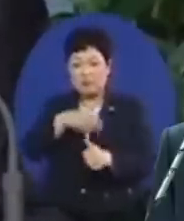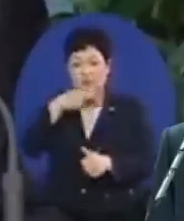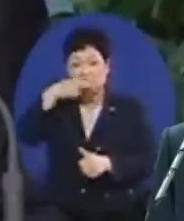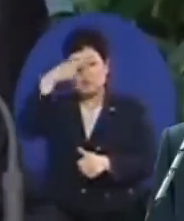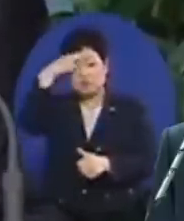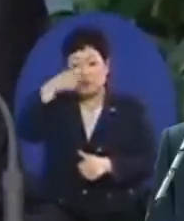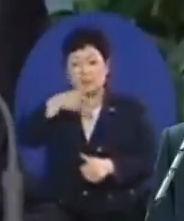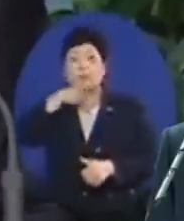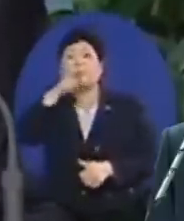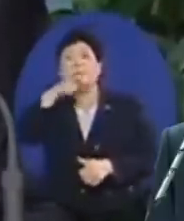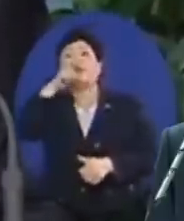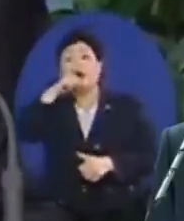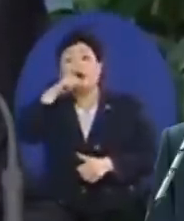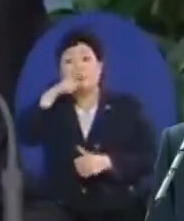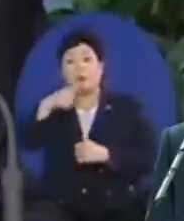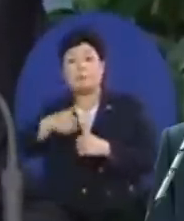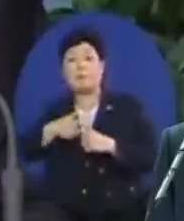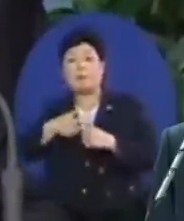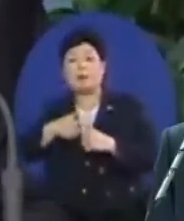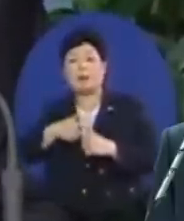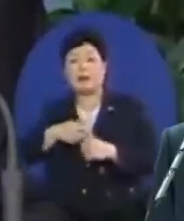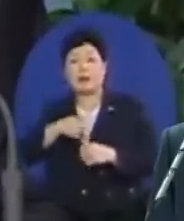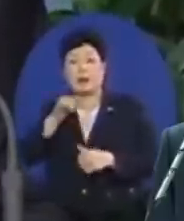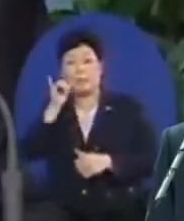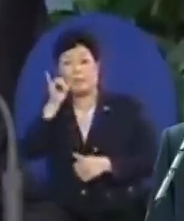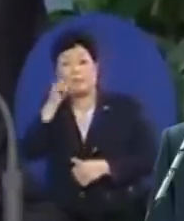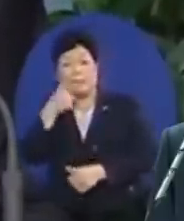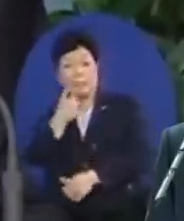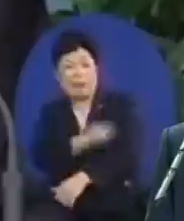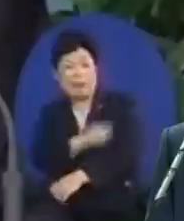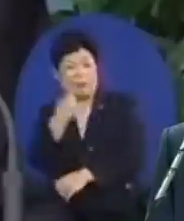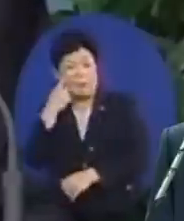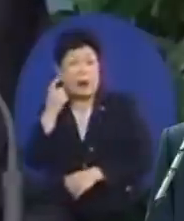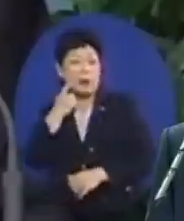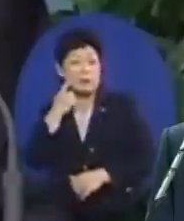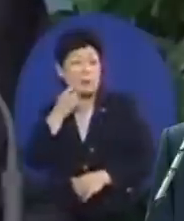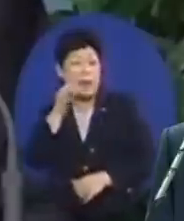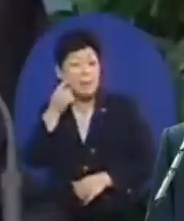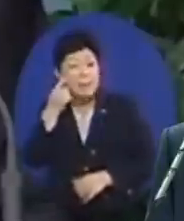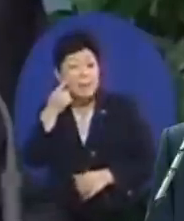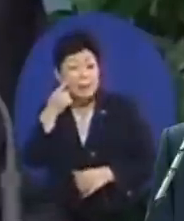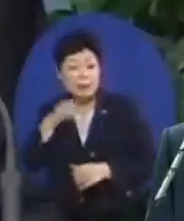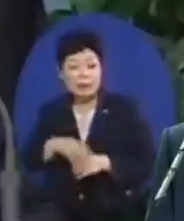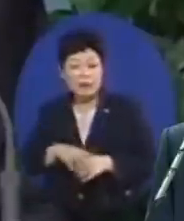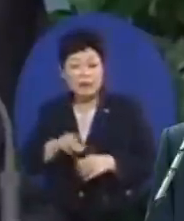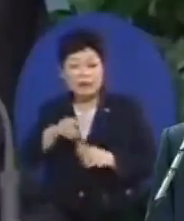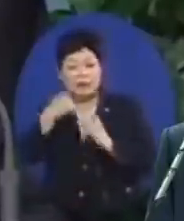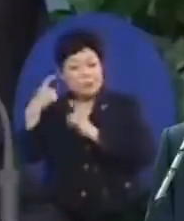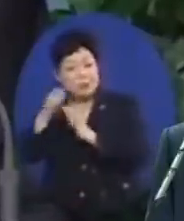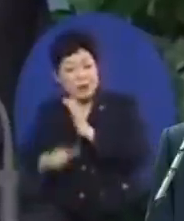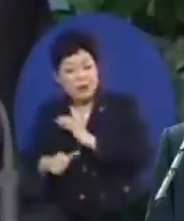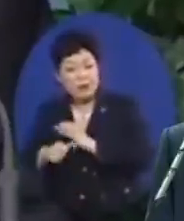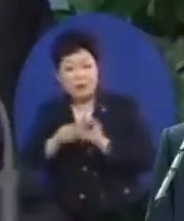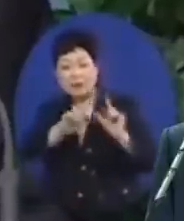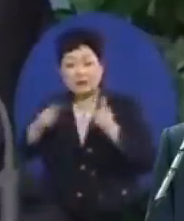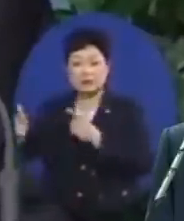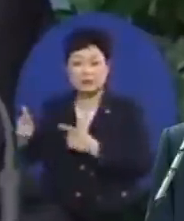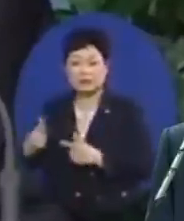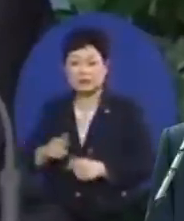먹어봐라, 한 잔 먹어봐라, 아편 한번 맞아봐라, 거짓말 한번 해봐라, 타락 한번 해봐라, 여러